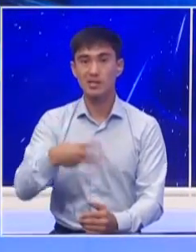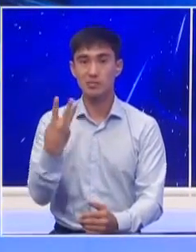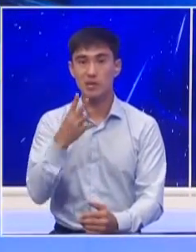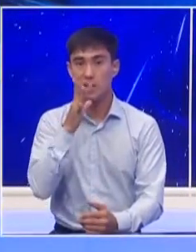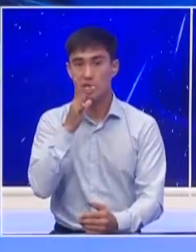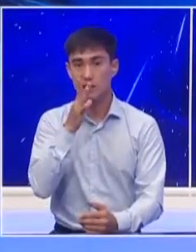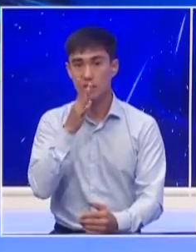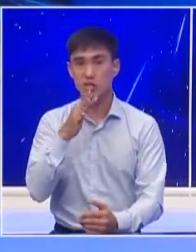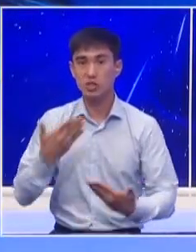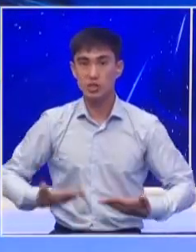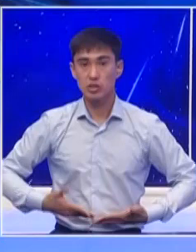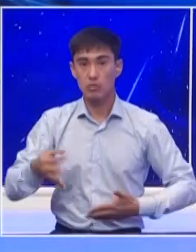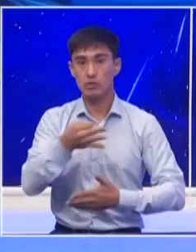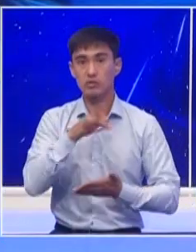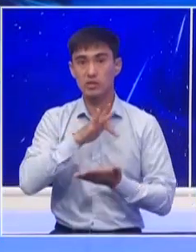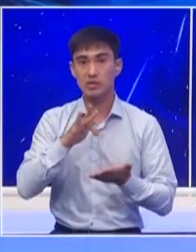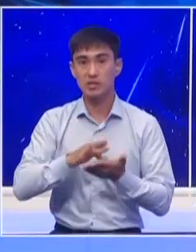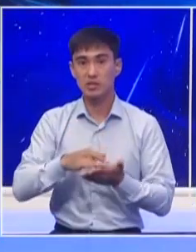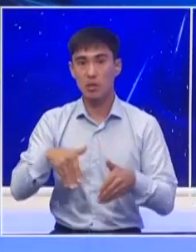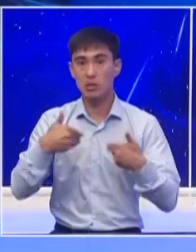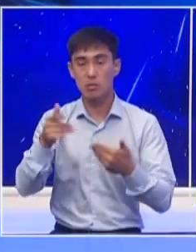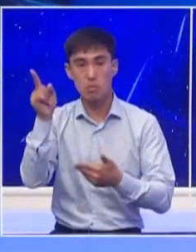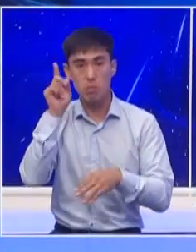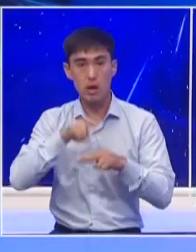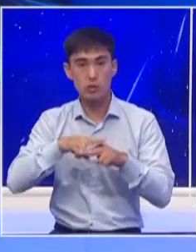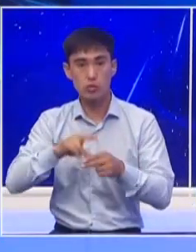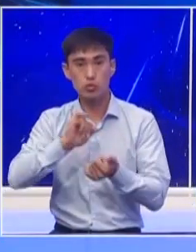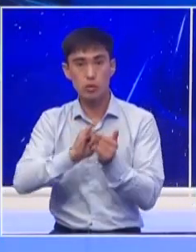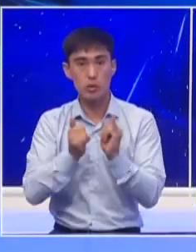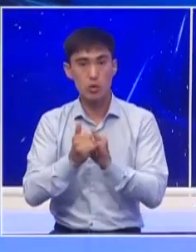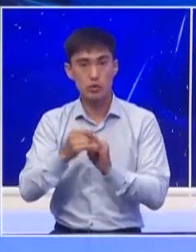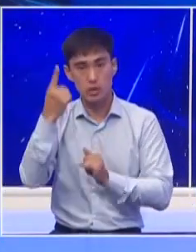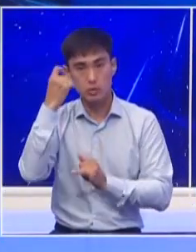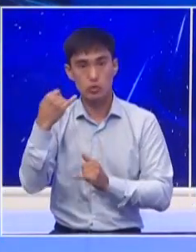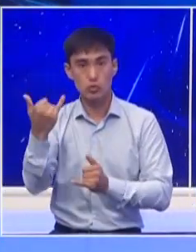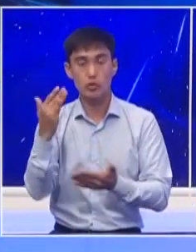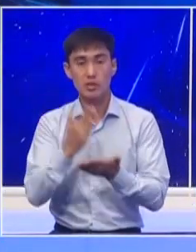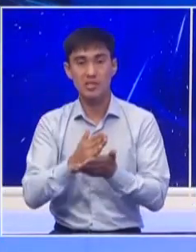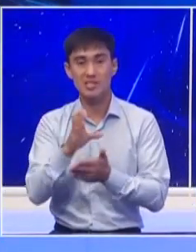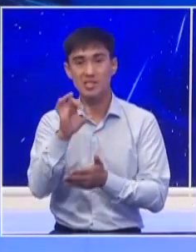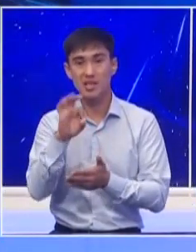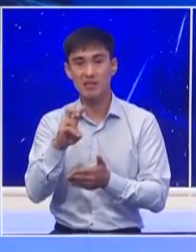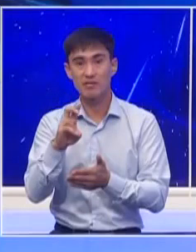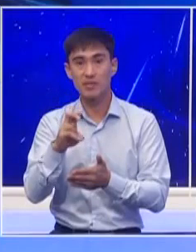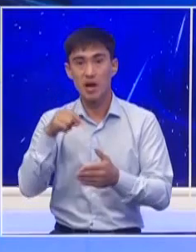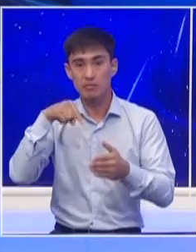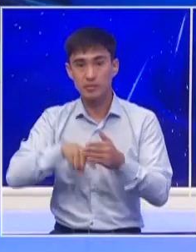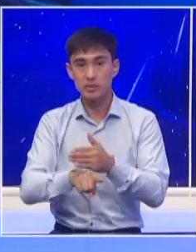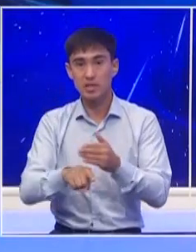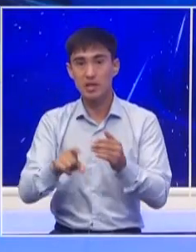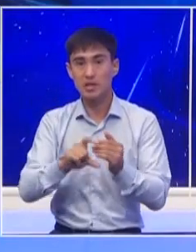30-летняя жительница областного центра обратилась в полицию Усть-Каменогорска. Она сообщила, что у нее из сейфа на цокольном этаже пропало